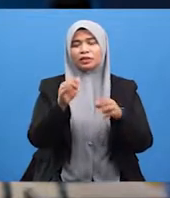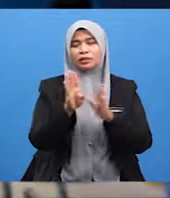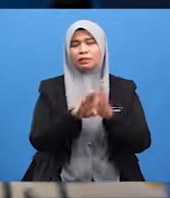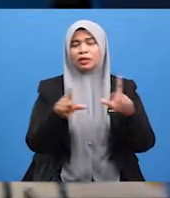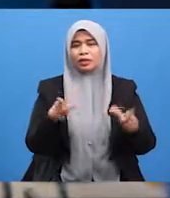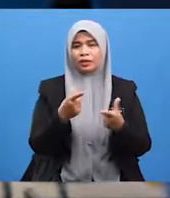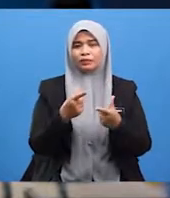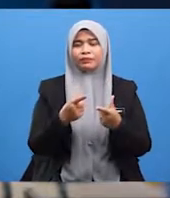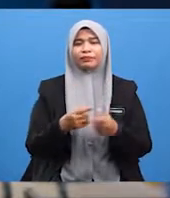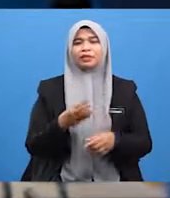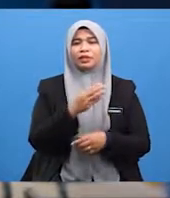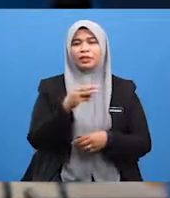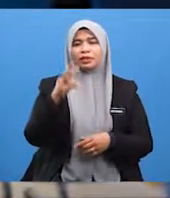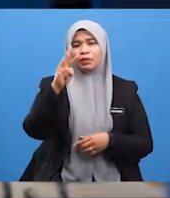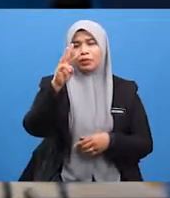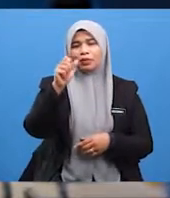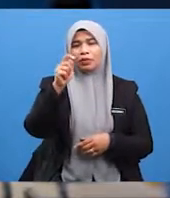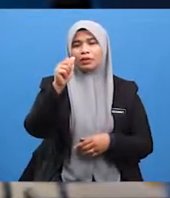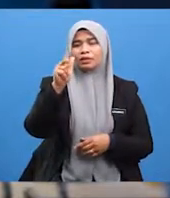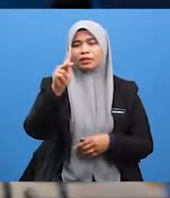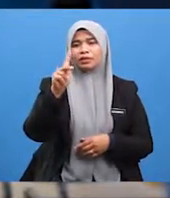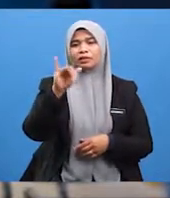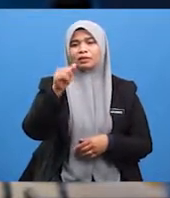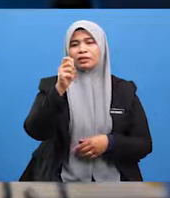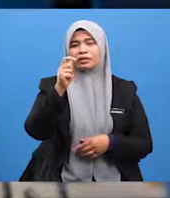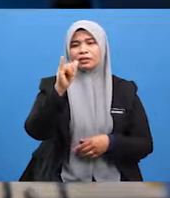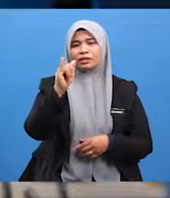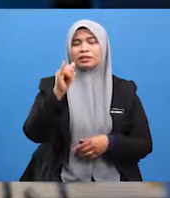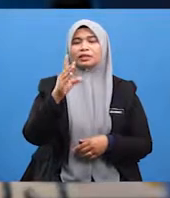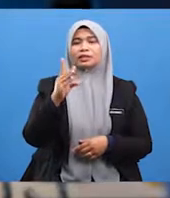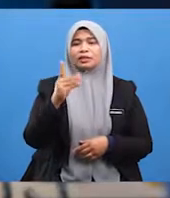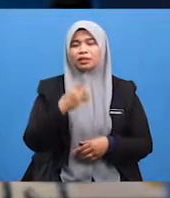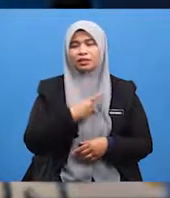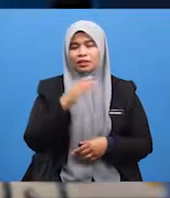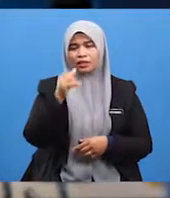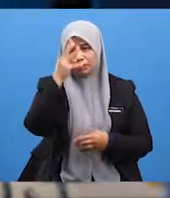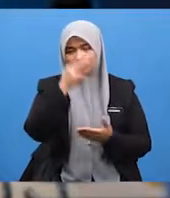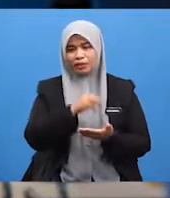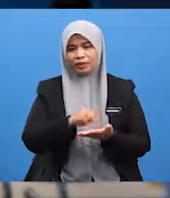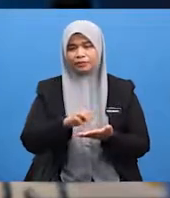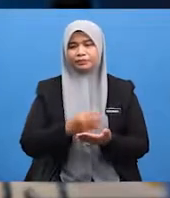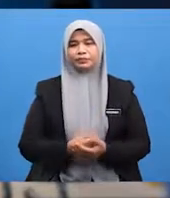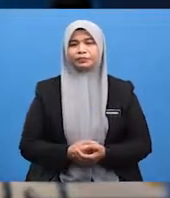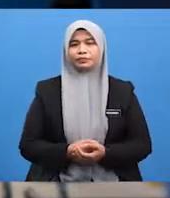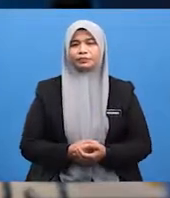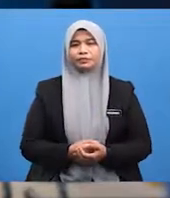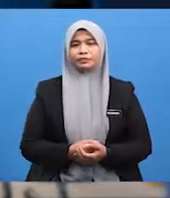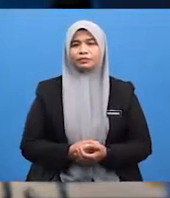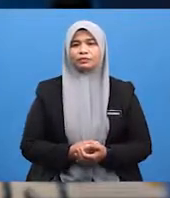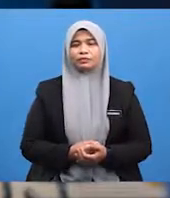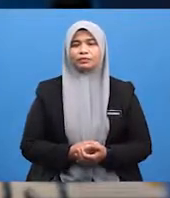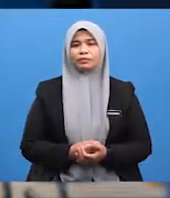Dan watak-watak yang memiliki jati diri yang mulia di dalam buku Sulalatus Salatin.